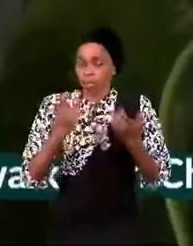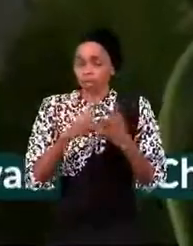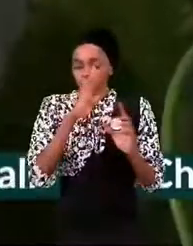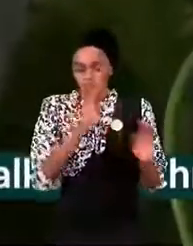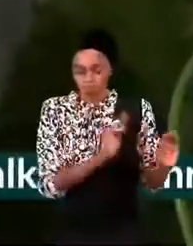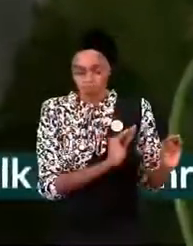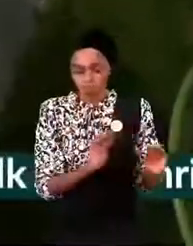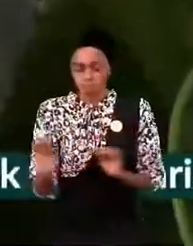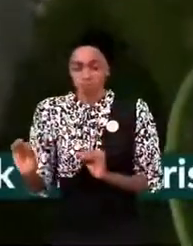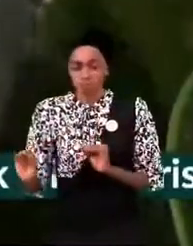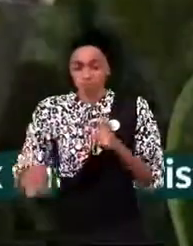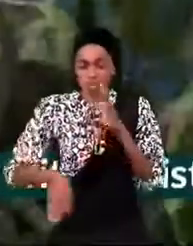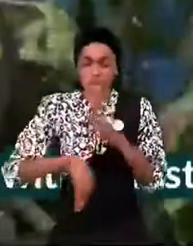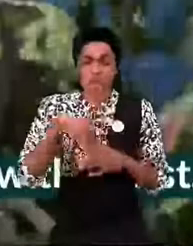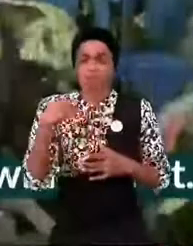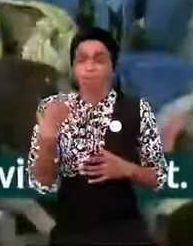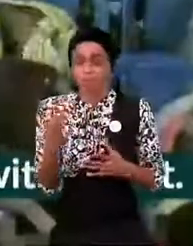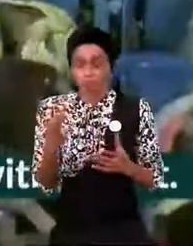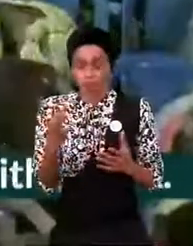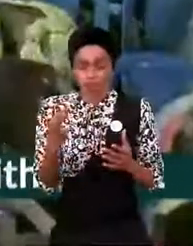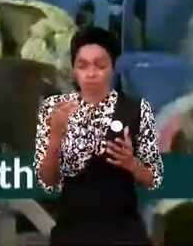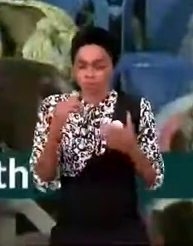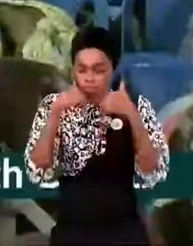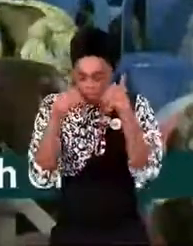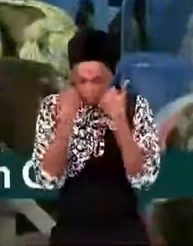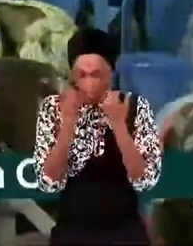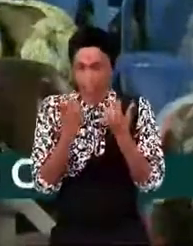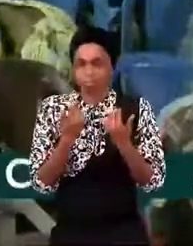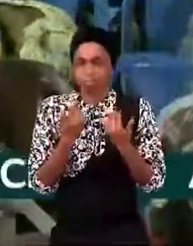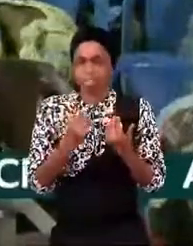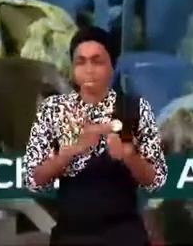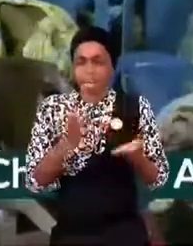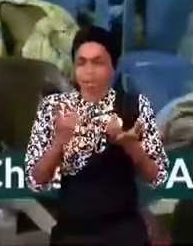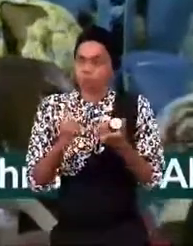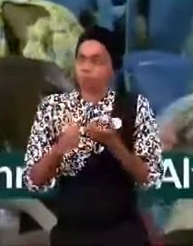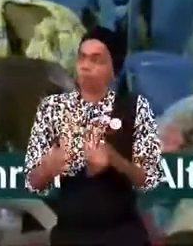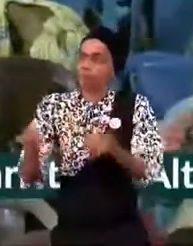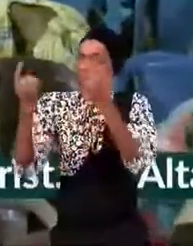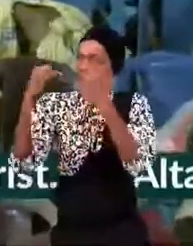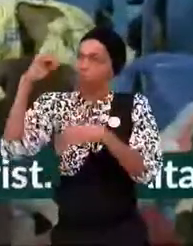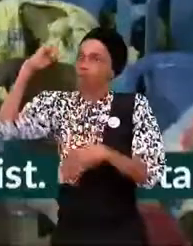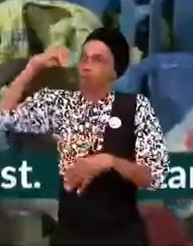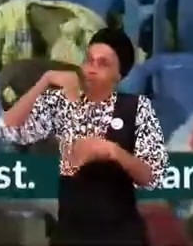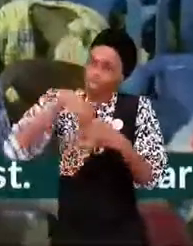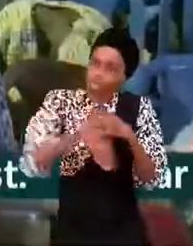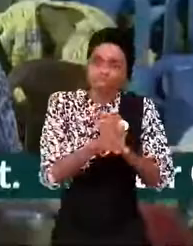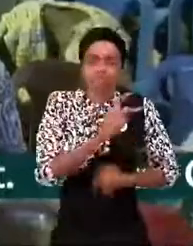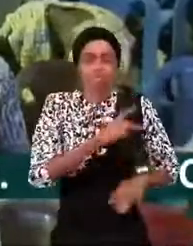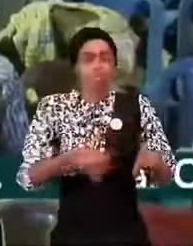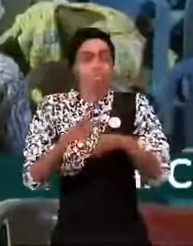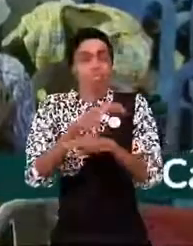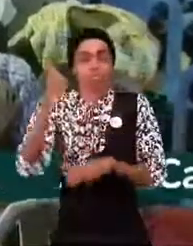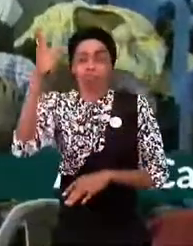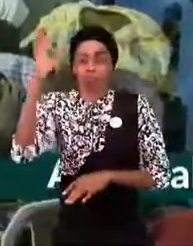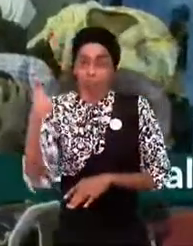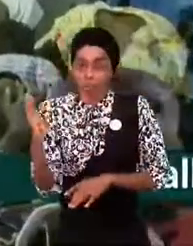hors de la disgrâce et je veux venir dans le royaume afin que je sois transporté